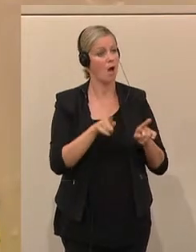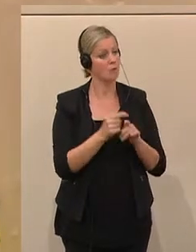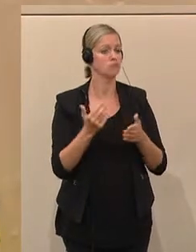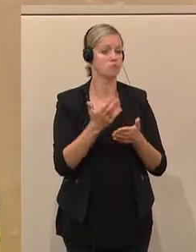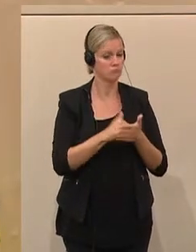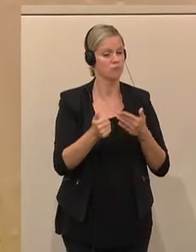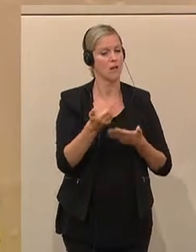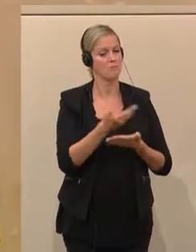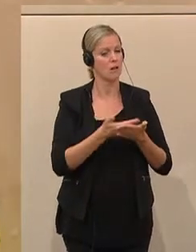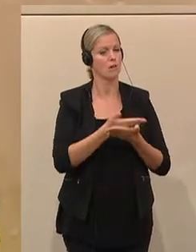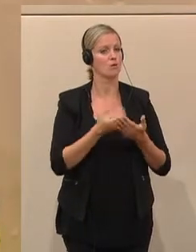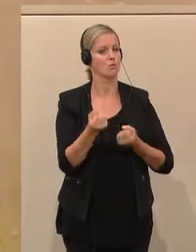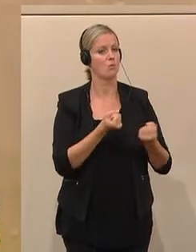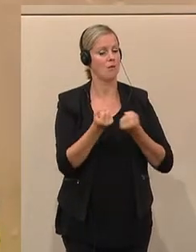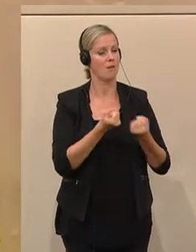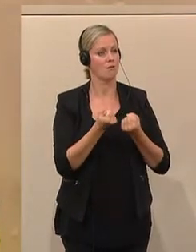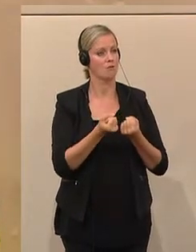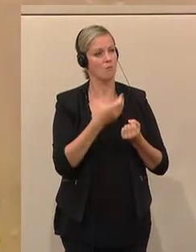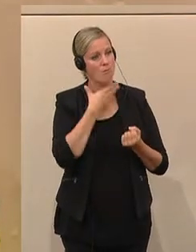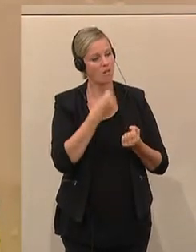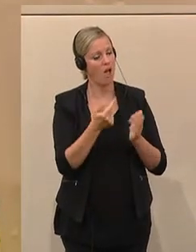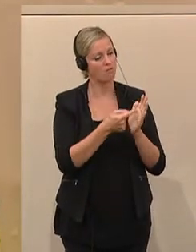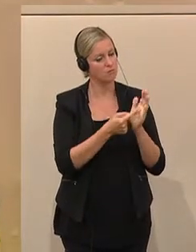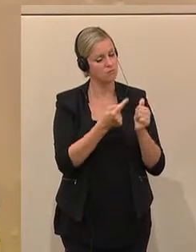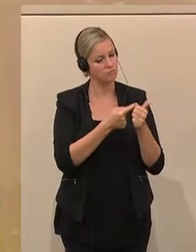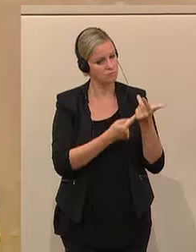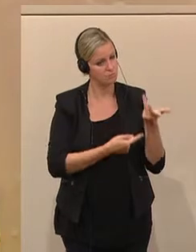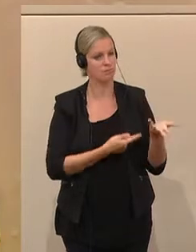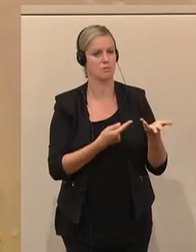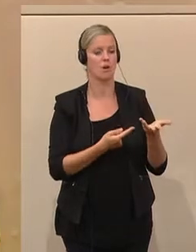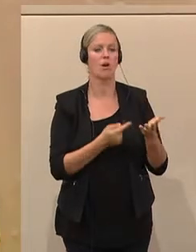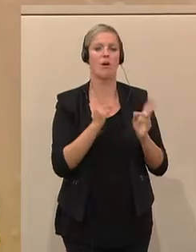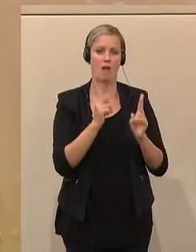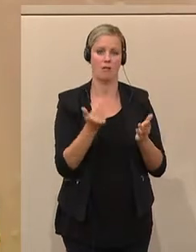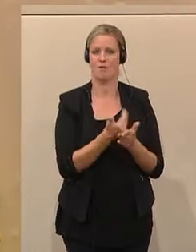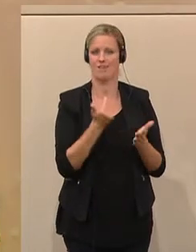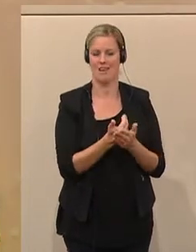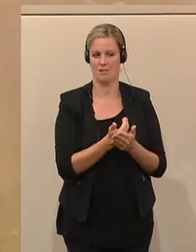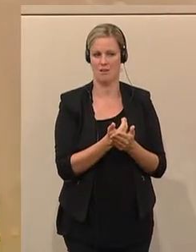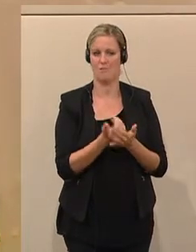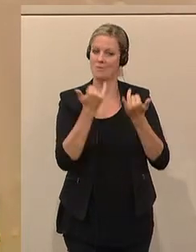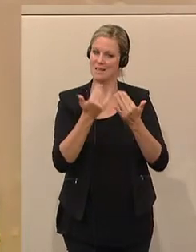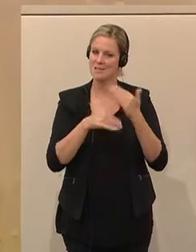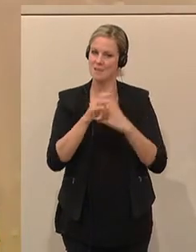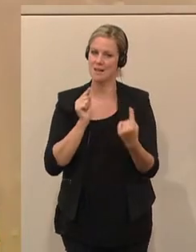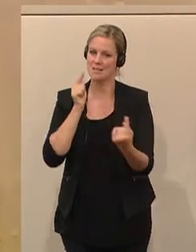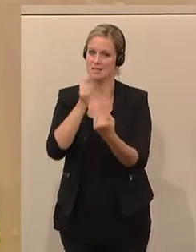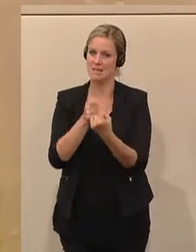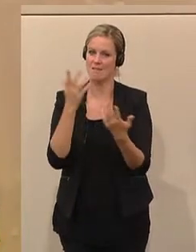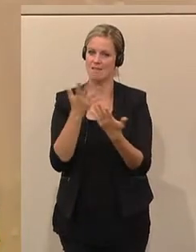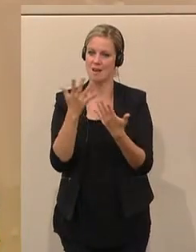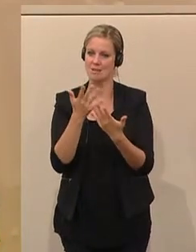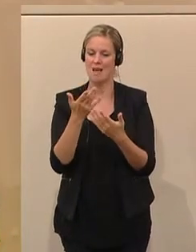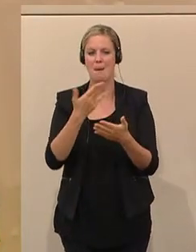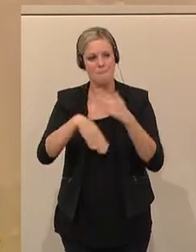um ihre bildungspolitischen Anliegen zu vertreten und auszusprechen. Vielmehr geht es meiner Meinung nach darum, ihnen Gehör